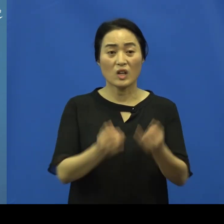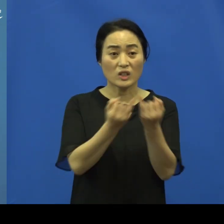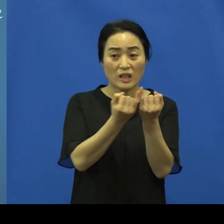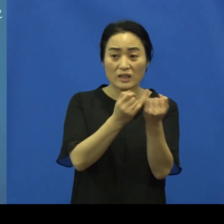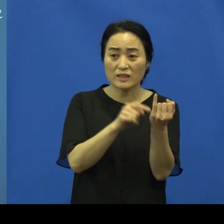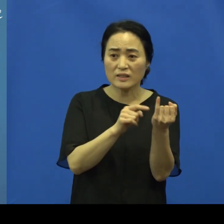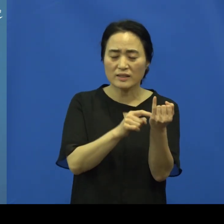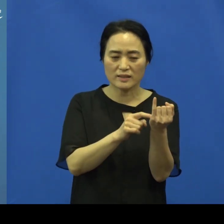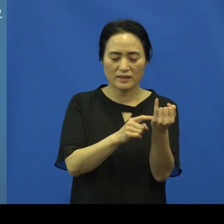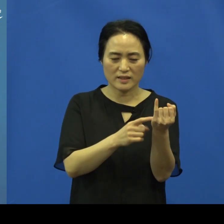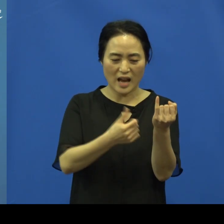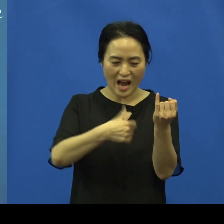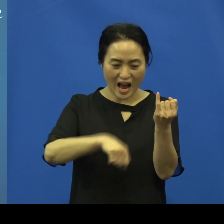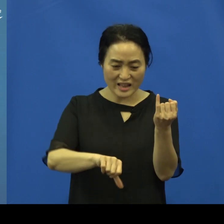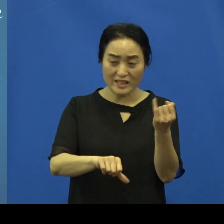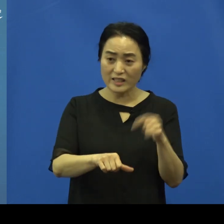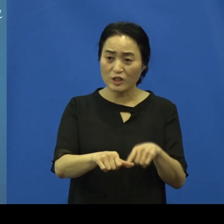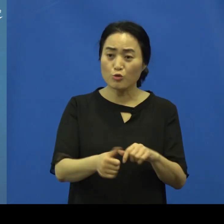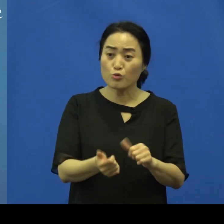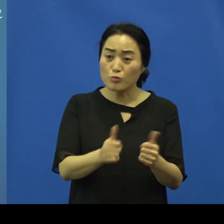여인은 이 아이의 죽음을